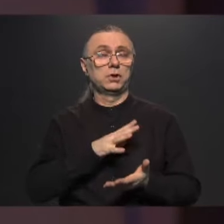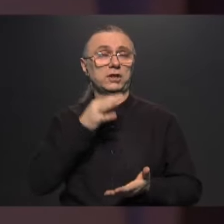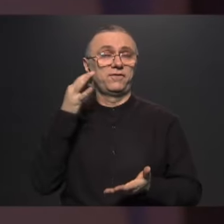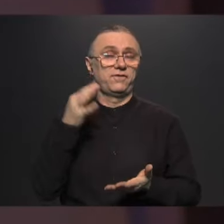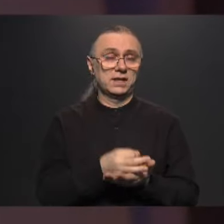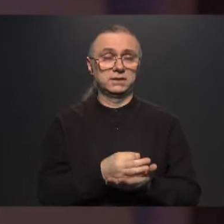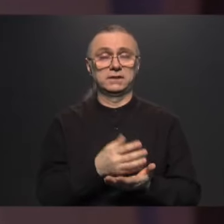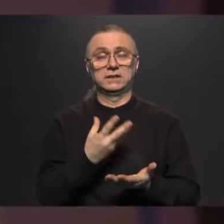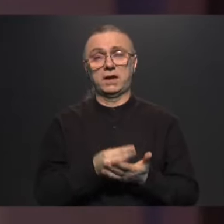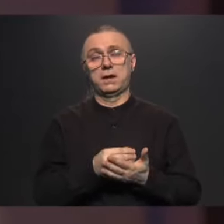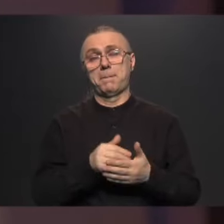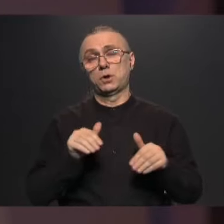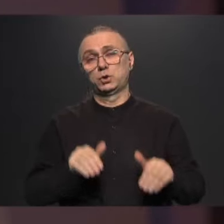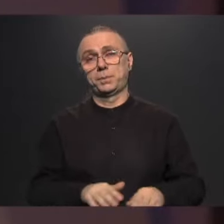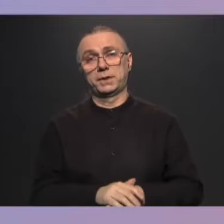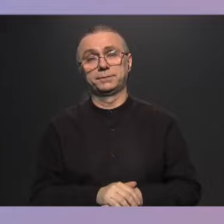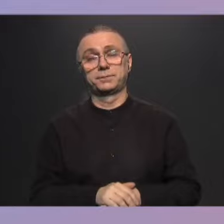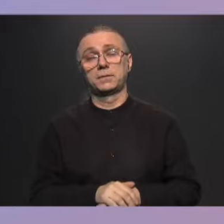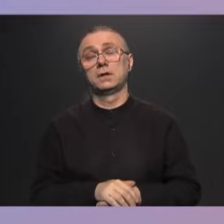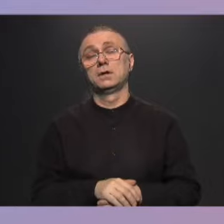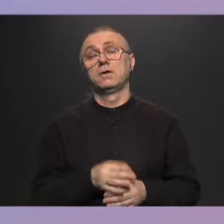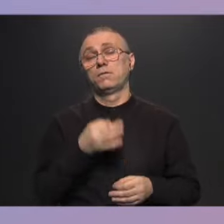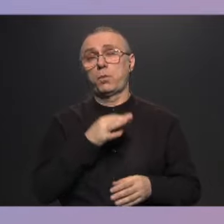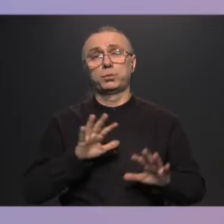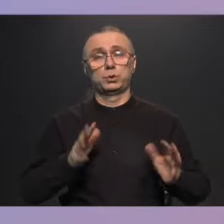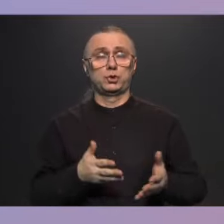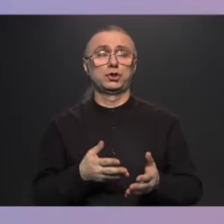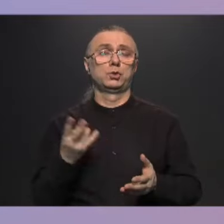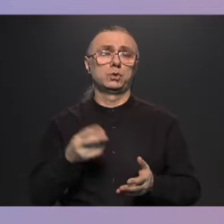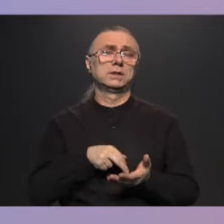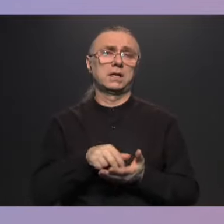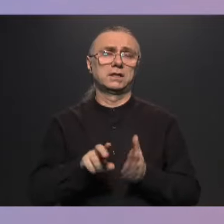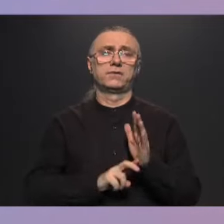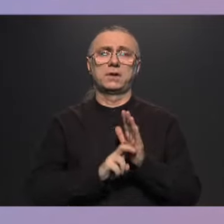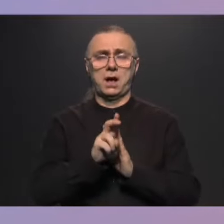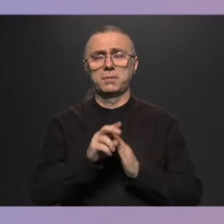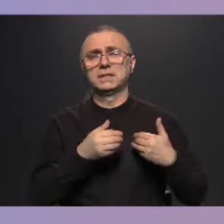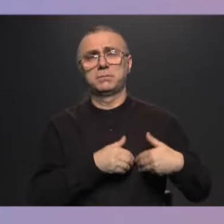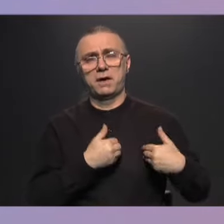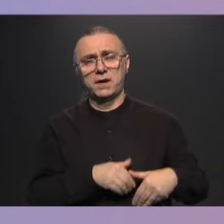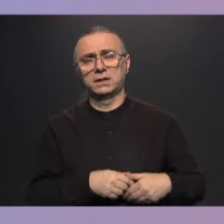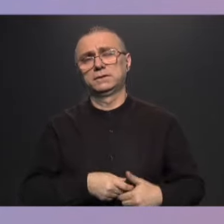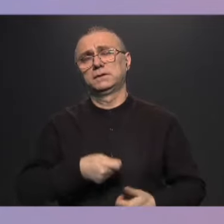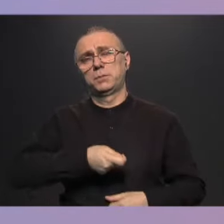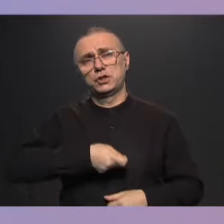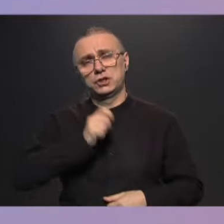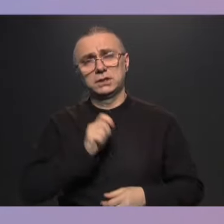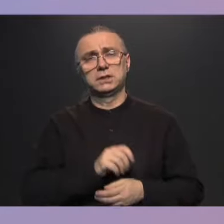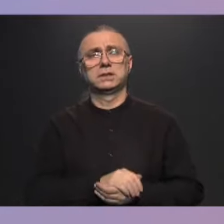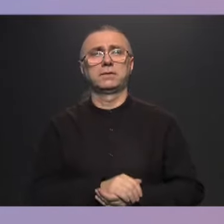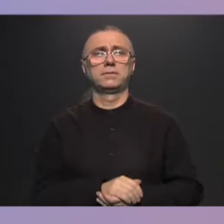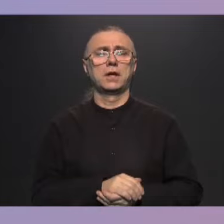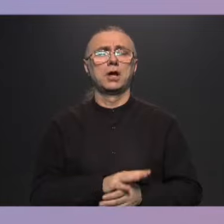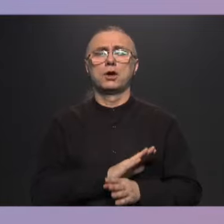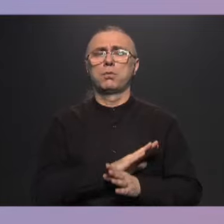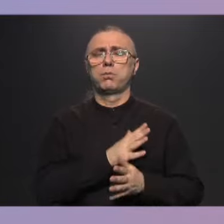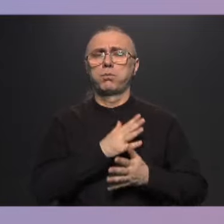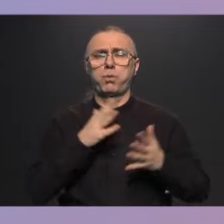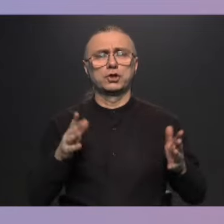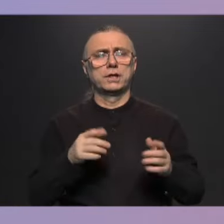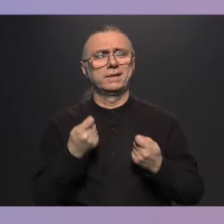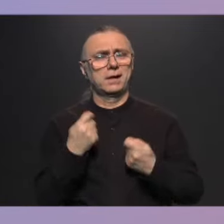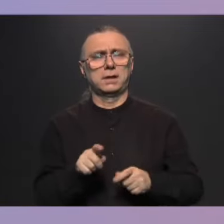В его случае, конечно, тоже надо сходить в храм, исповедовать этот грех, причаститься, покаяться, причаститься и больше никогда так не